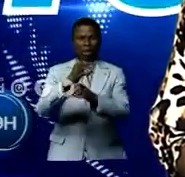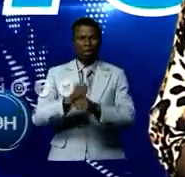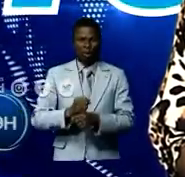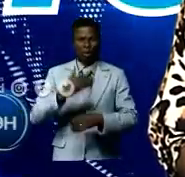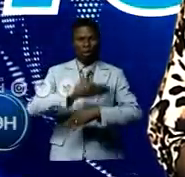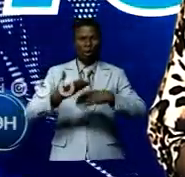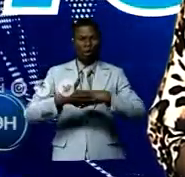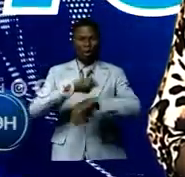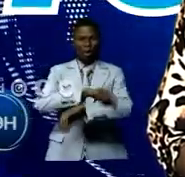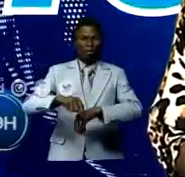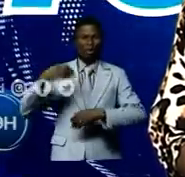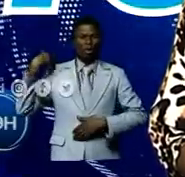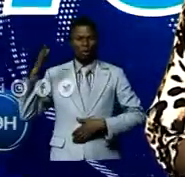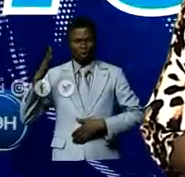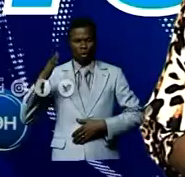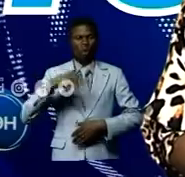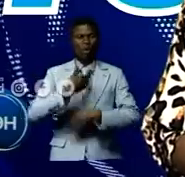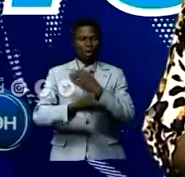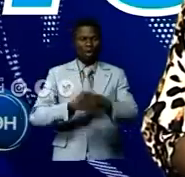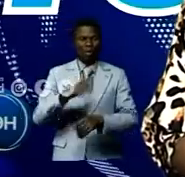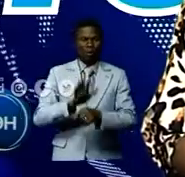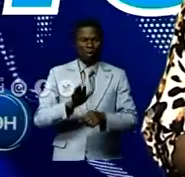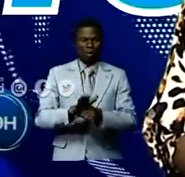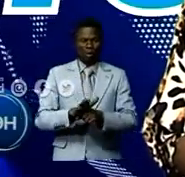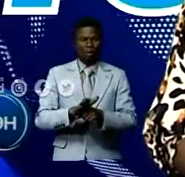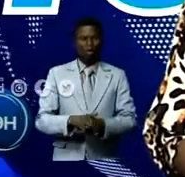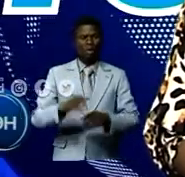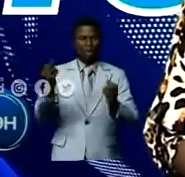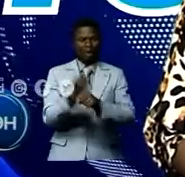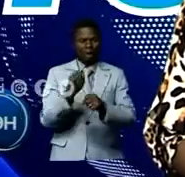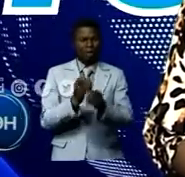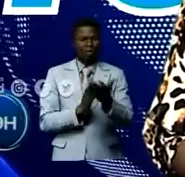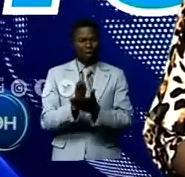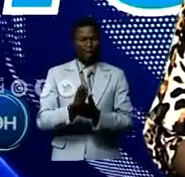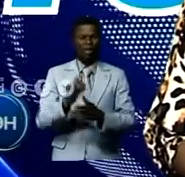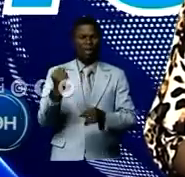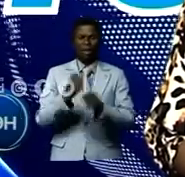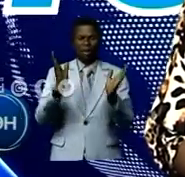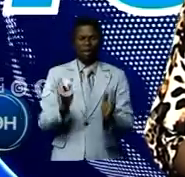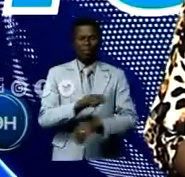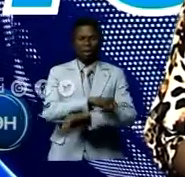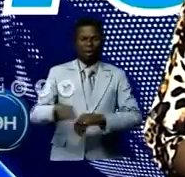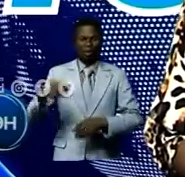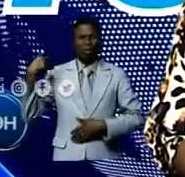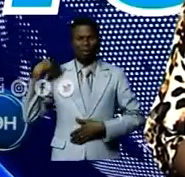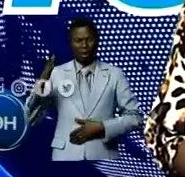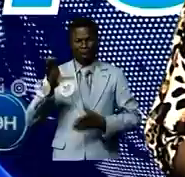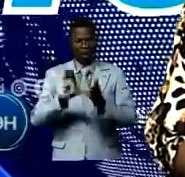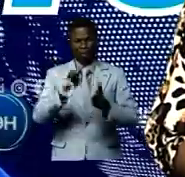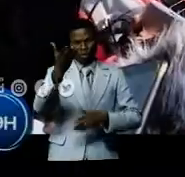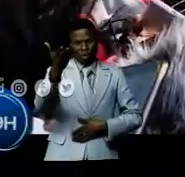infrastructure administrative, une réalisation pour mettre dans de bonnes conditions le travailleur de l'administration publique de ce